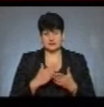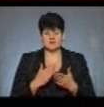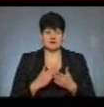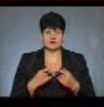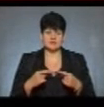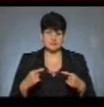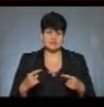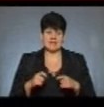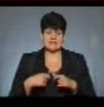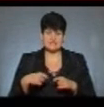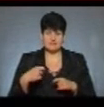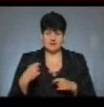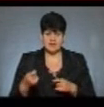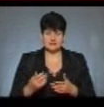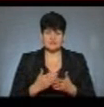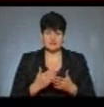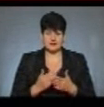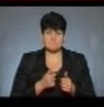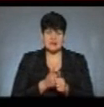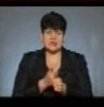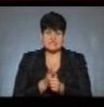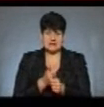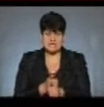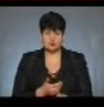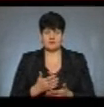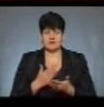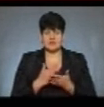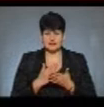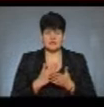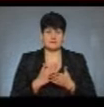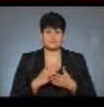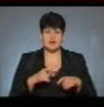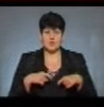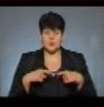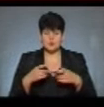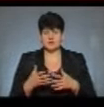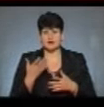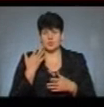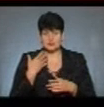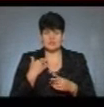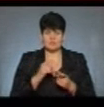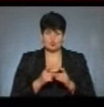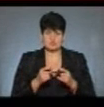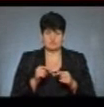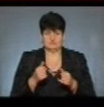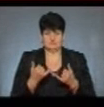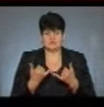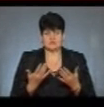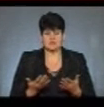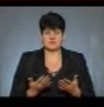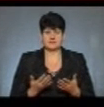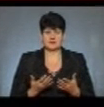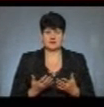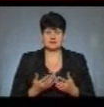там естафета, масстарт, переслідування. Такі гонки, коли ти борешся тут і зараз з суперниками. Конкретних